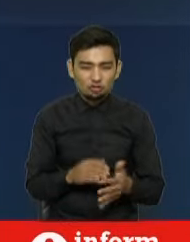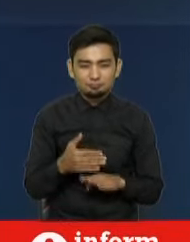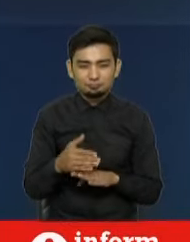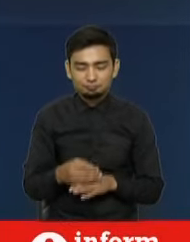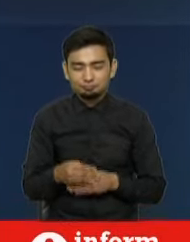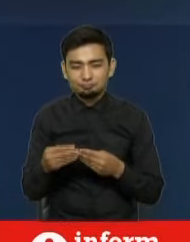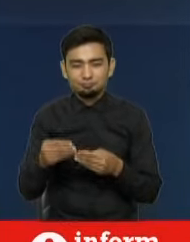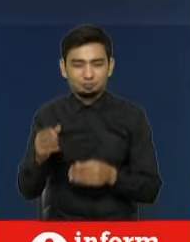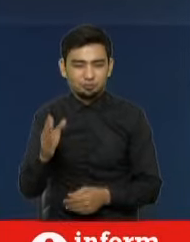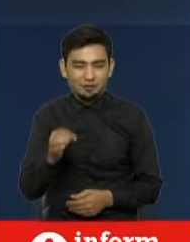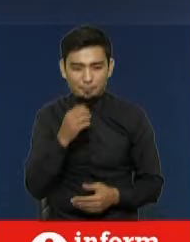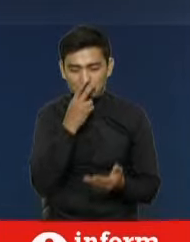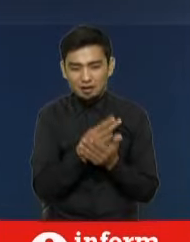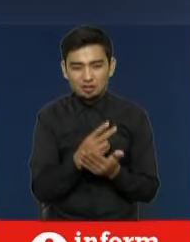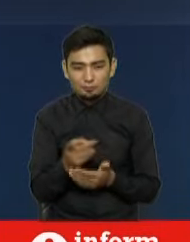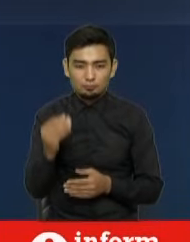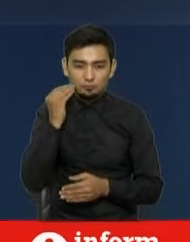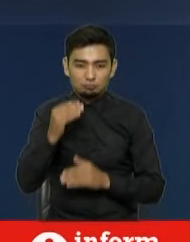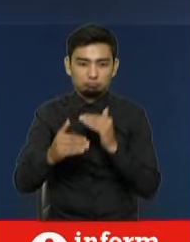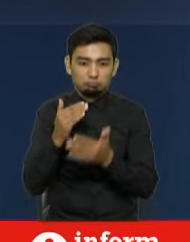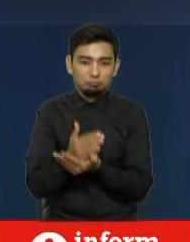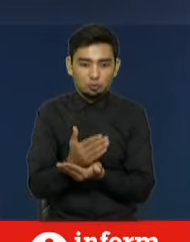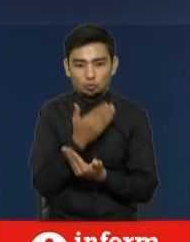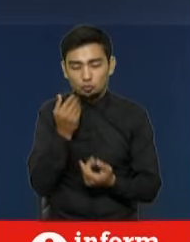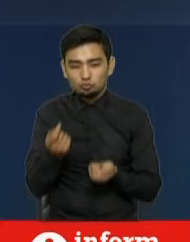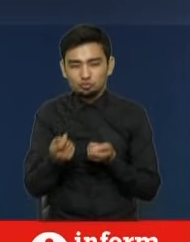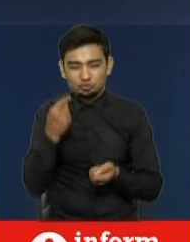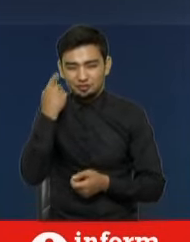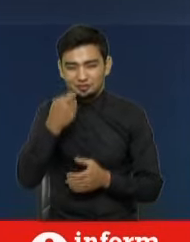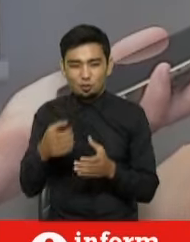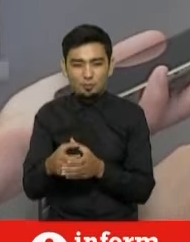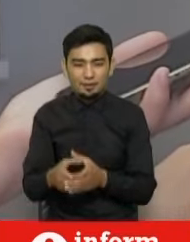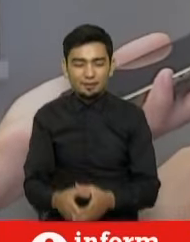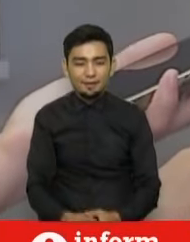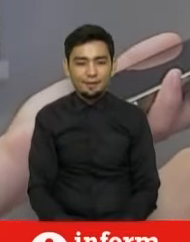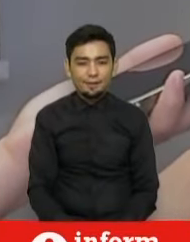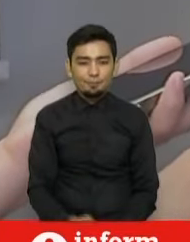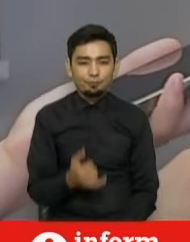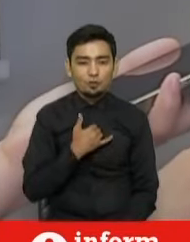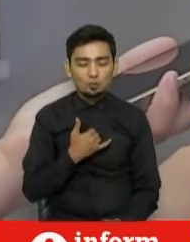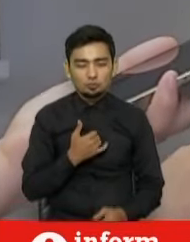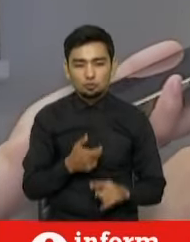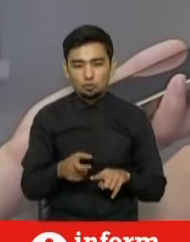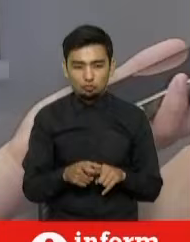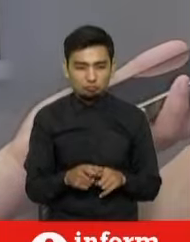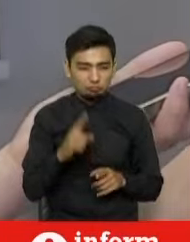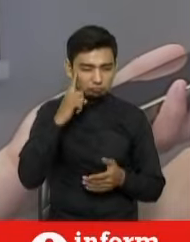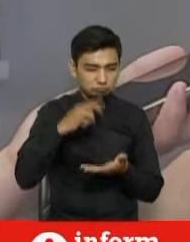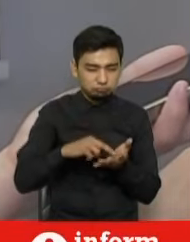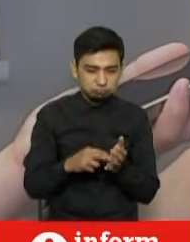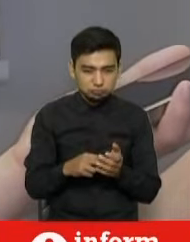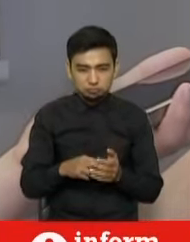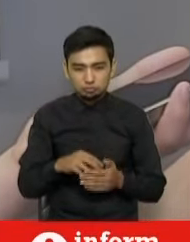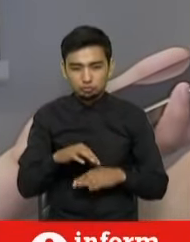в зависимости от показателей эффективности частных управляющих компаний. У нас очень жесткая инвестиционная стратегия применяется к